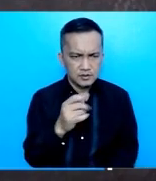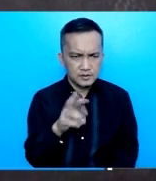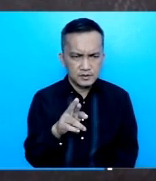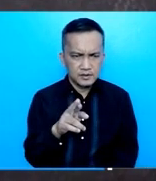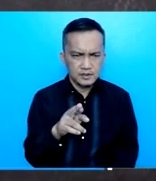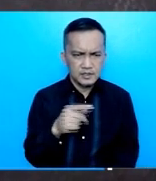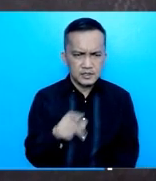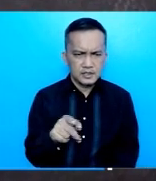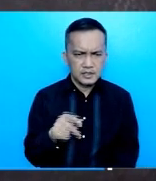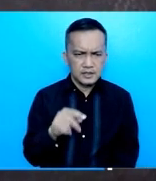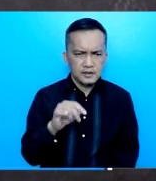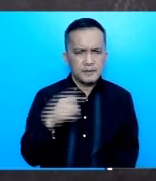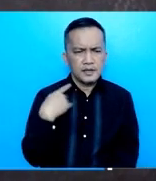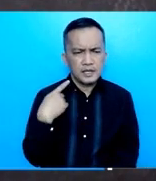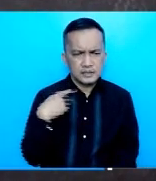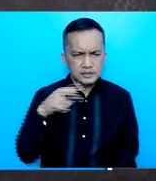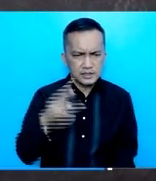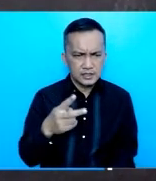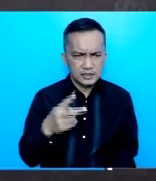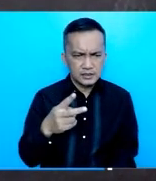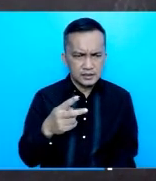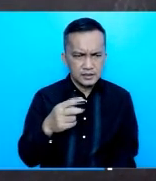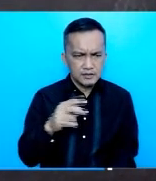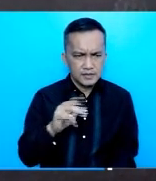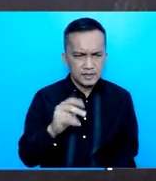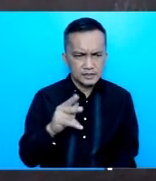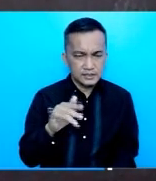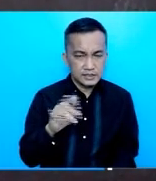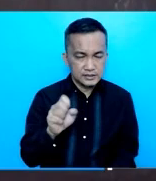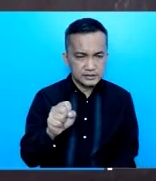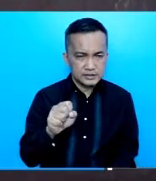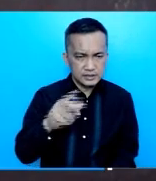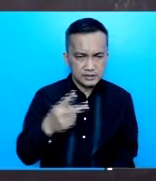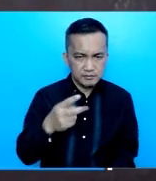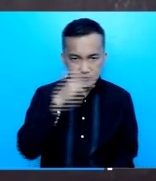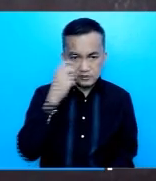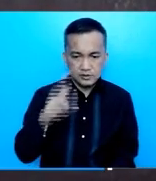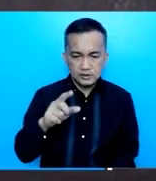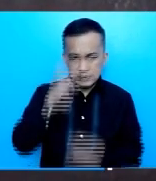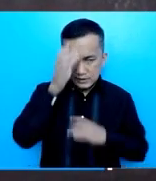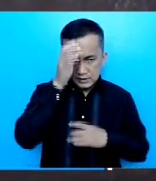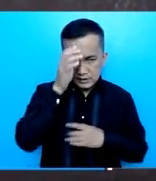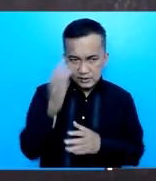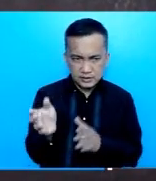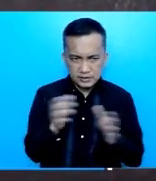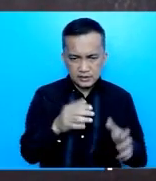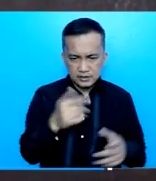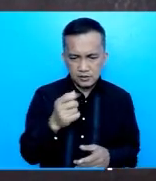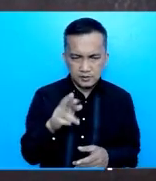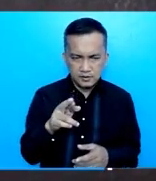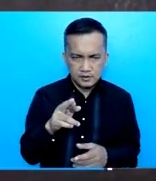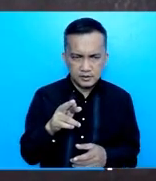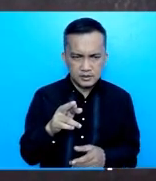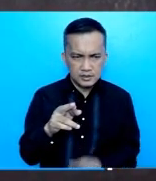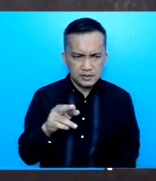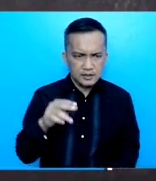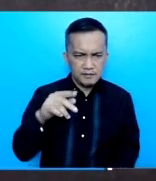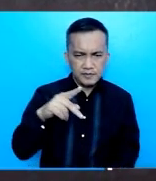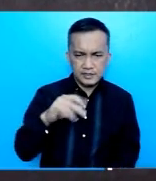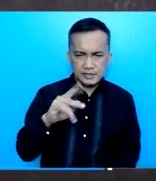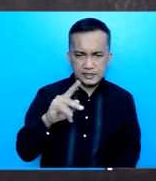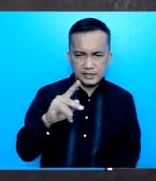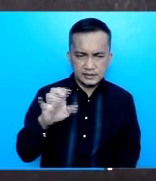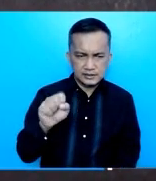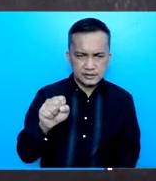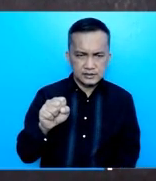Machias II dahil sa liver cancer. Dahil dito, naging gobernador si Vice Governor Perdeses, kaya naging